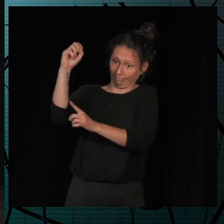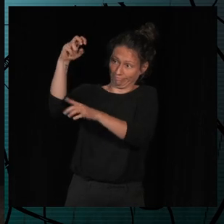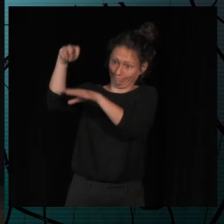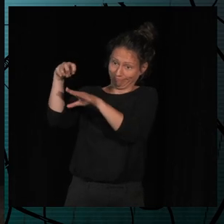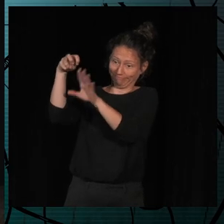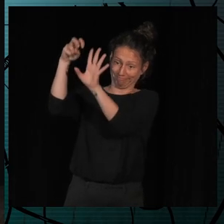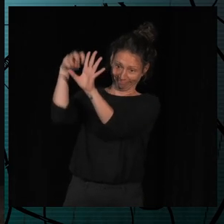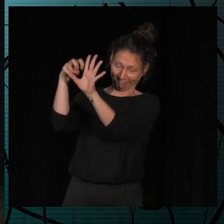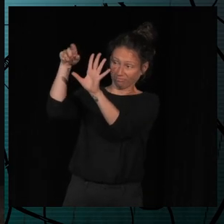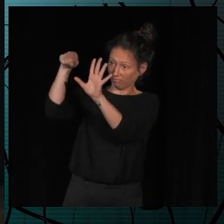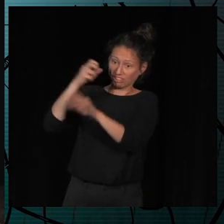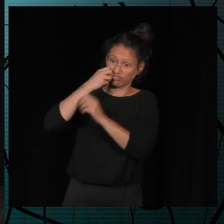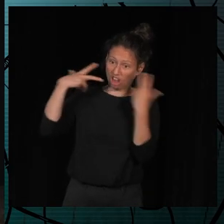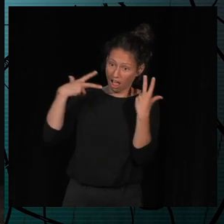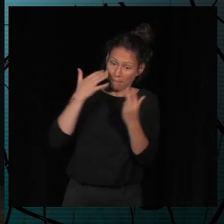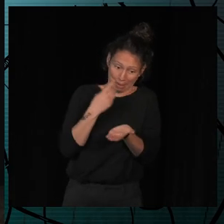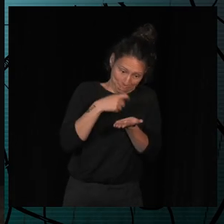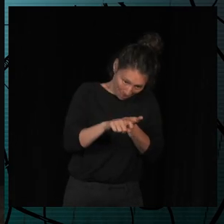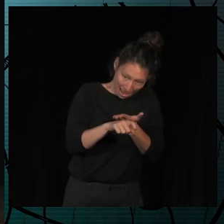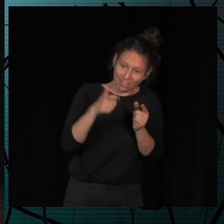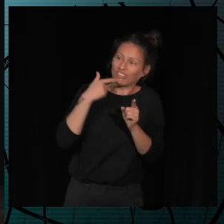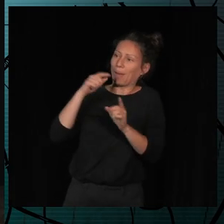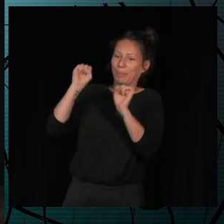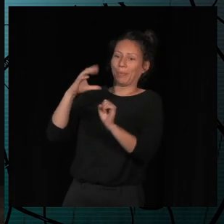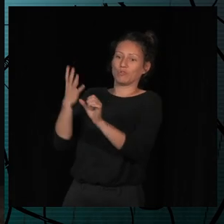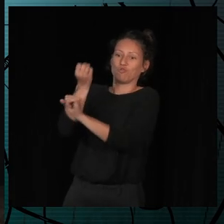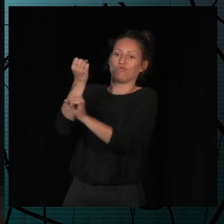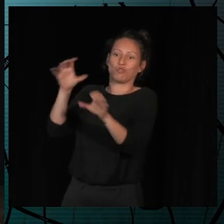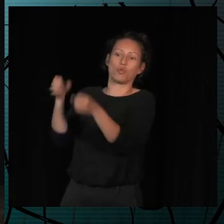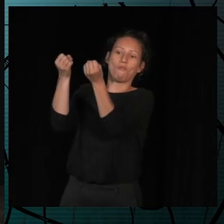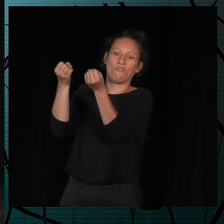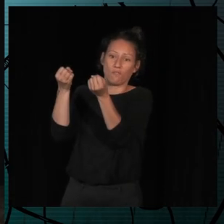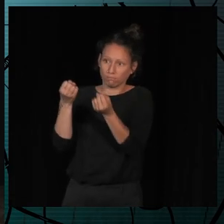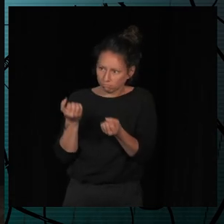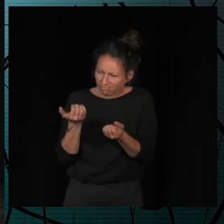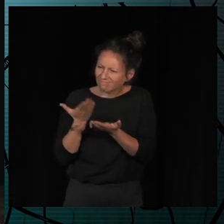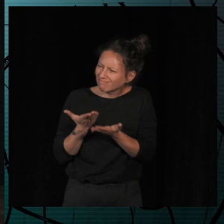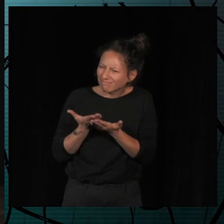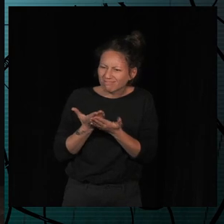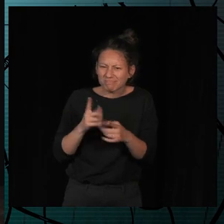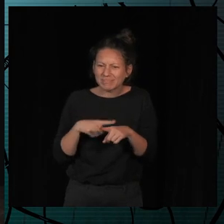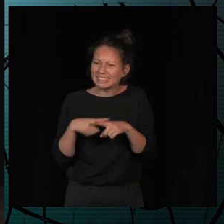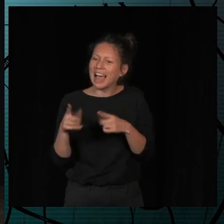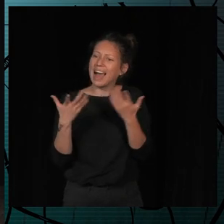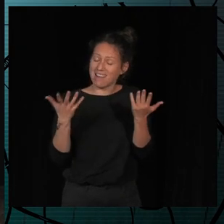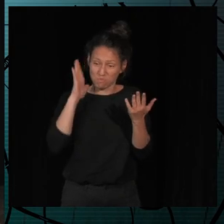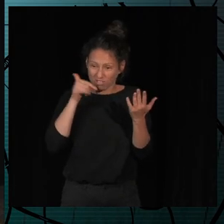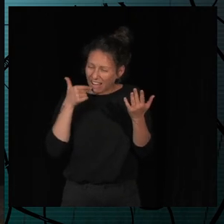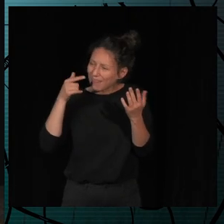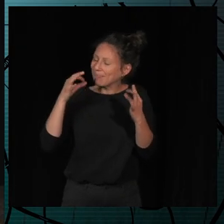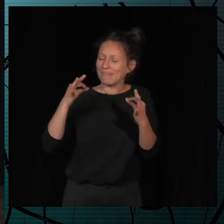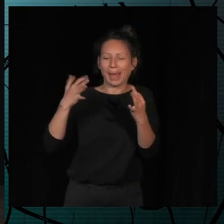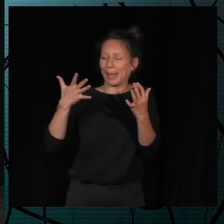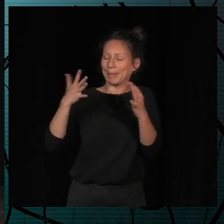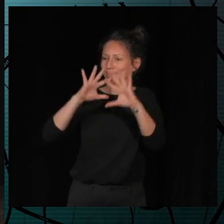voilà que oui il y a des choses qui je pense qu'il faudrait que l'industrie tout de même se réinterroge j'ai envie de dire que quand on regarde